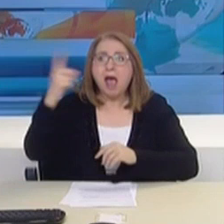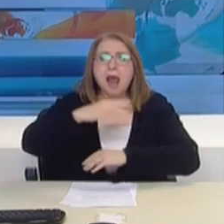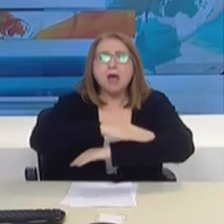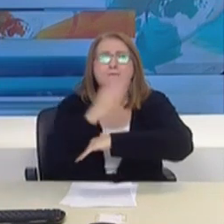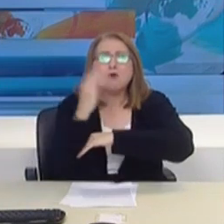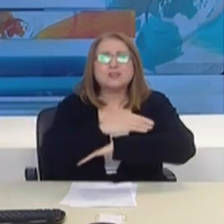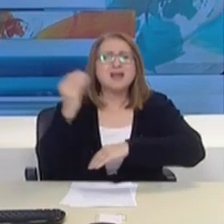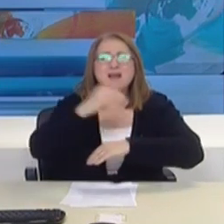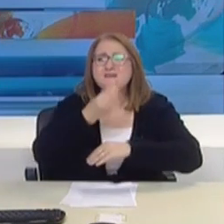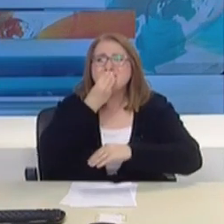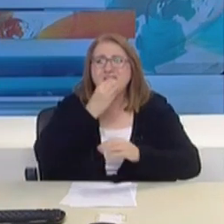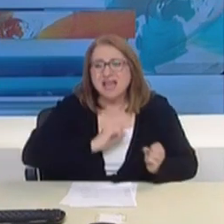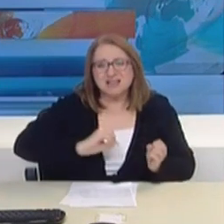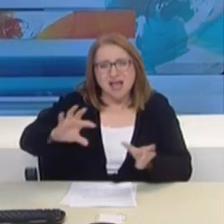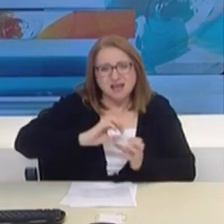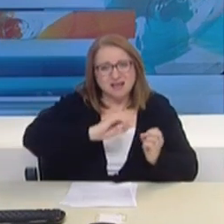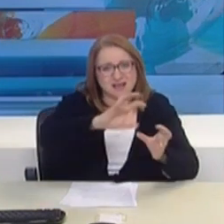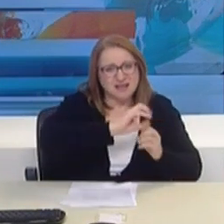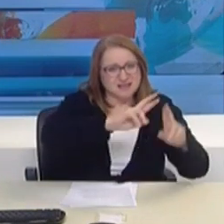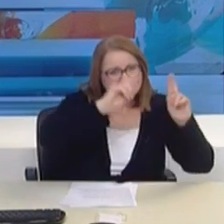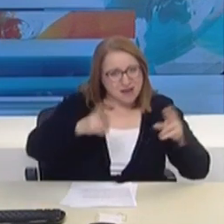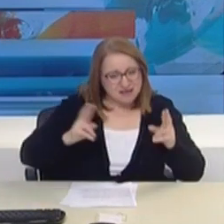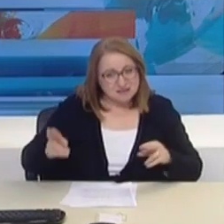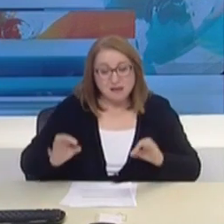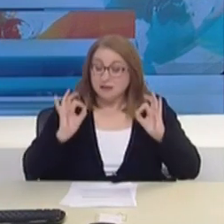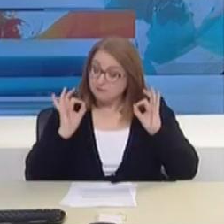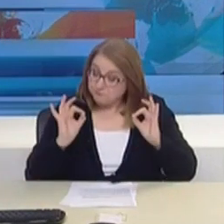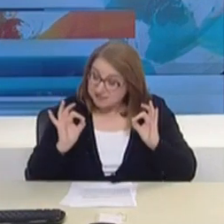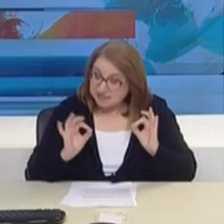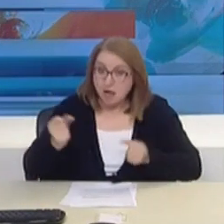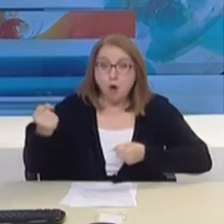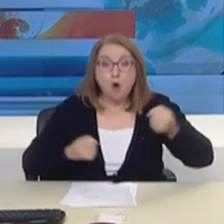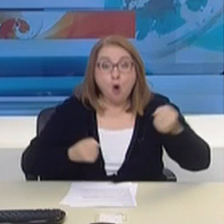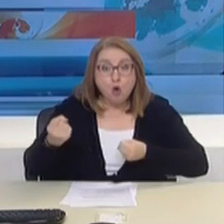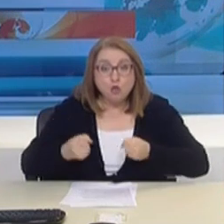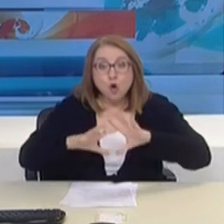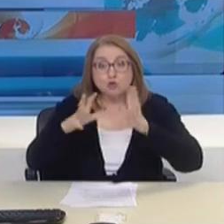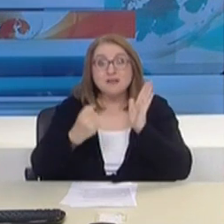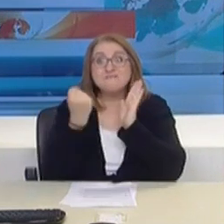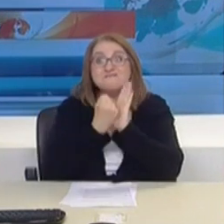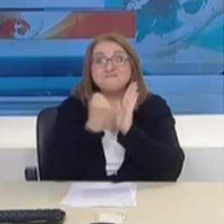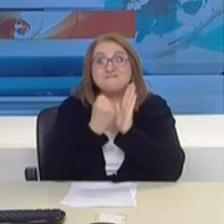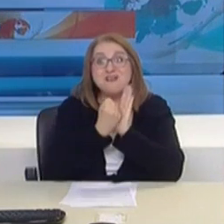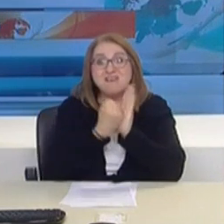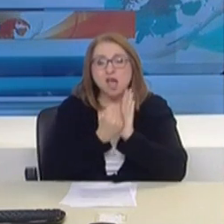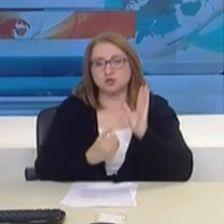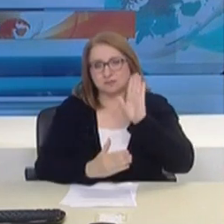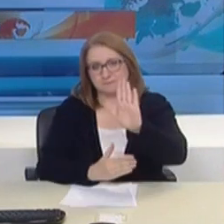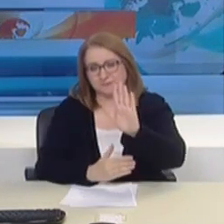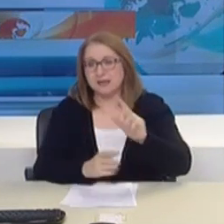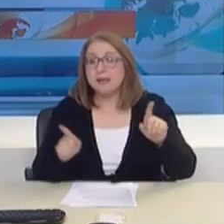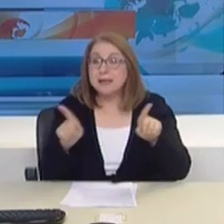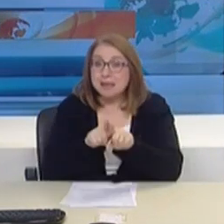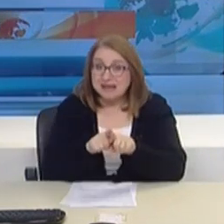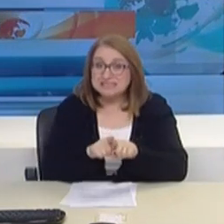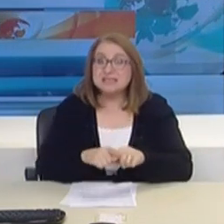Ελλάδα, απαιτείται βεβαίωση του εργοδότη, του οδηγού και αυτών που μπορεί να το συνοδεύει και δελτίο αποστολής ή